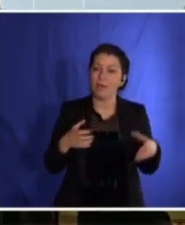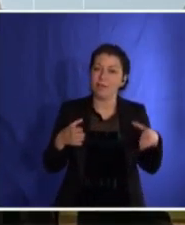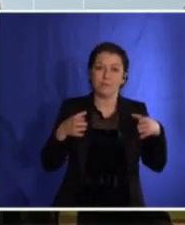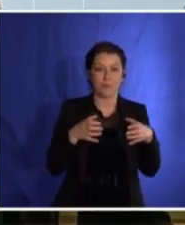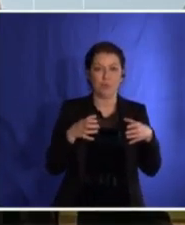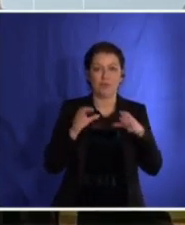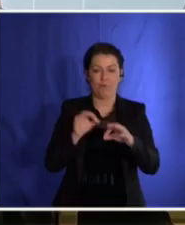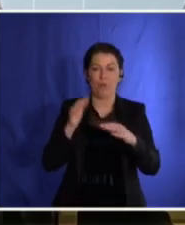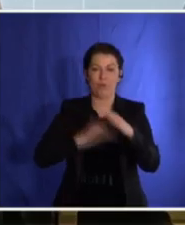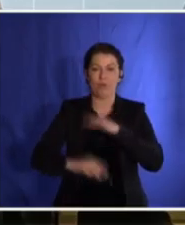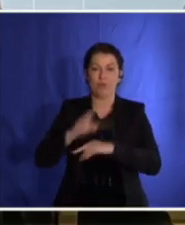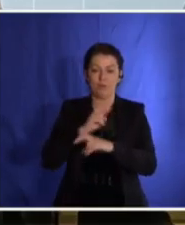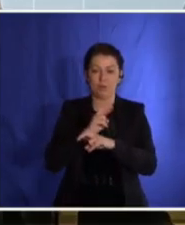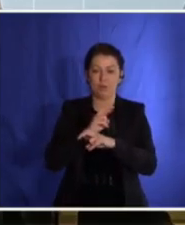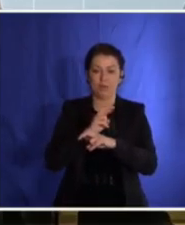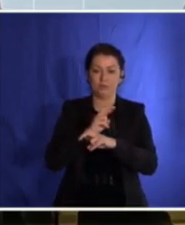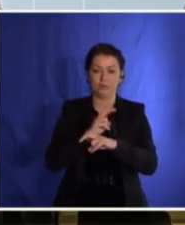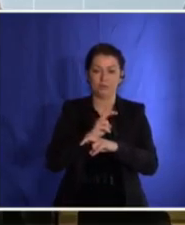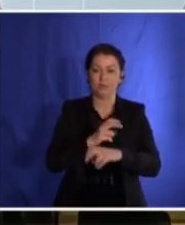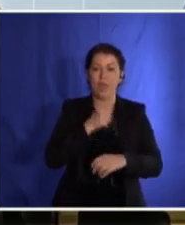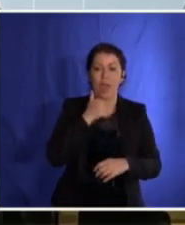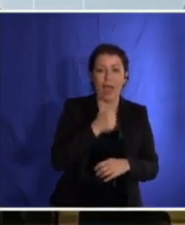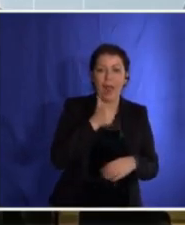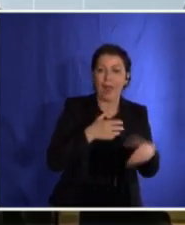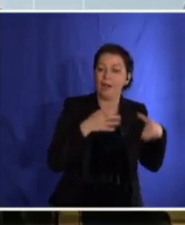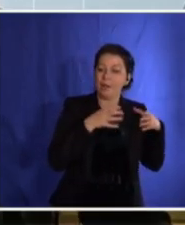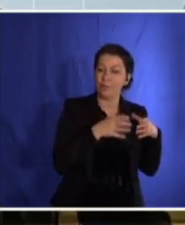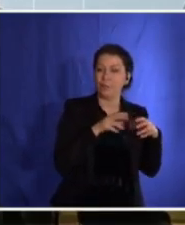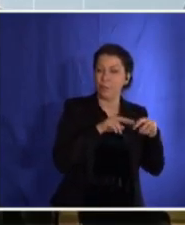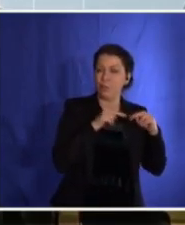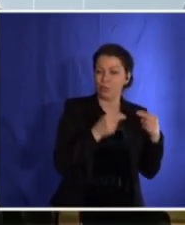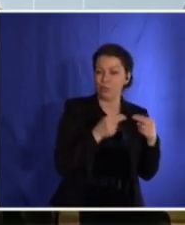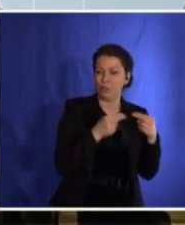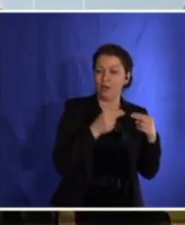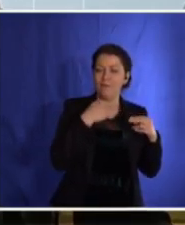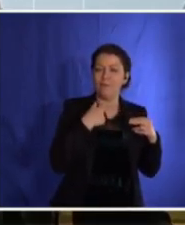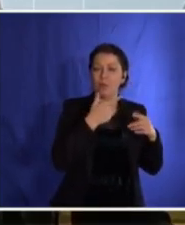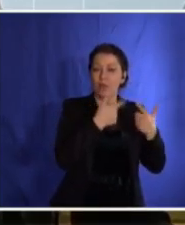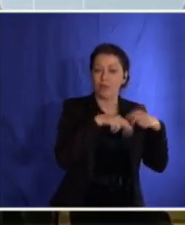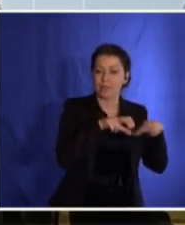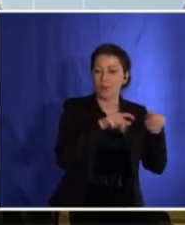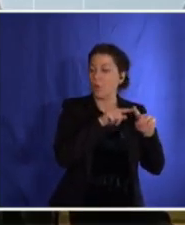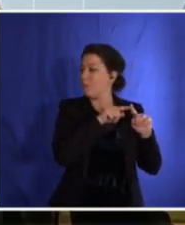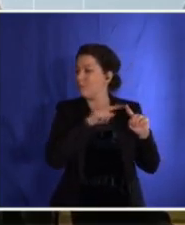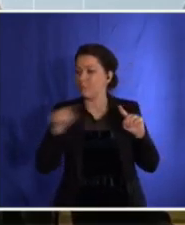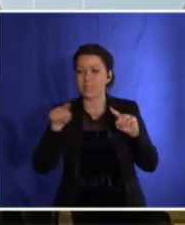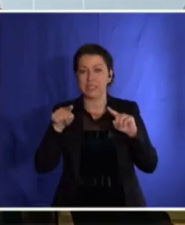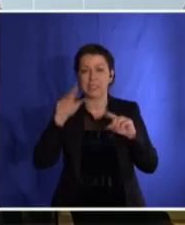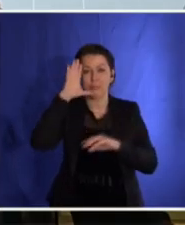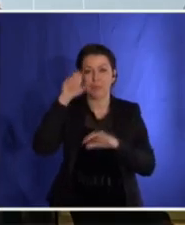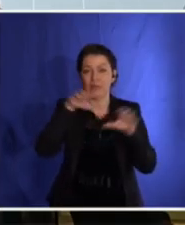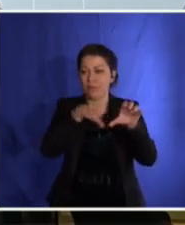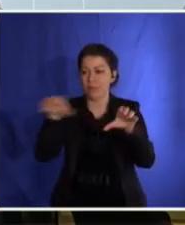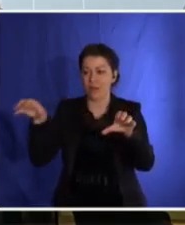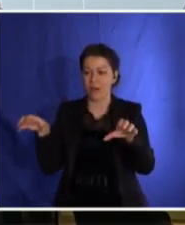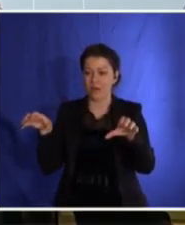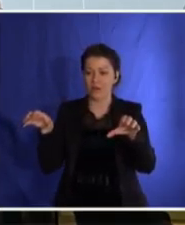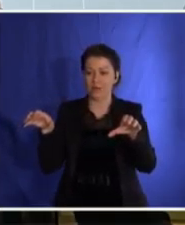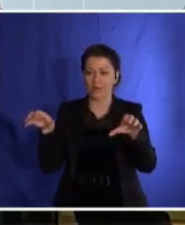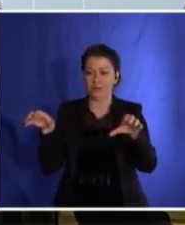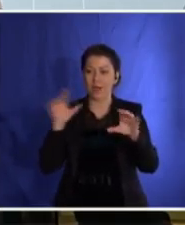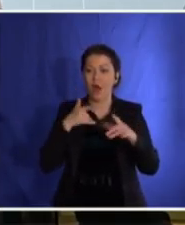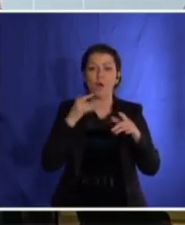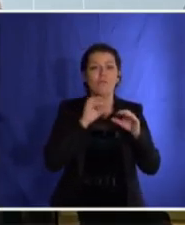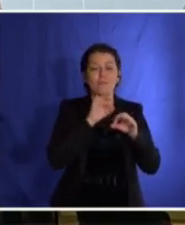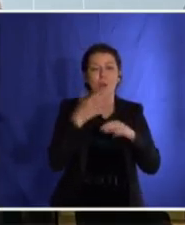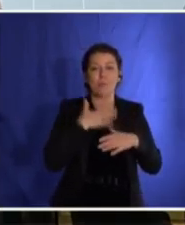Ein Bund von der Landesregierung bis hin zu unseren Bezirken. ein Bund von meinen Regierungskollegen,